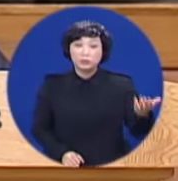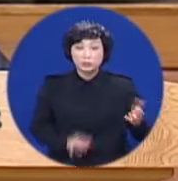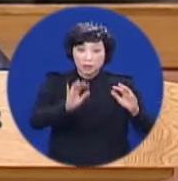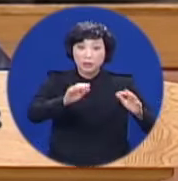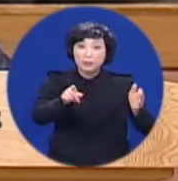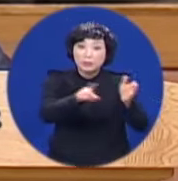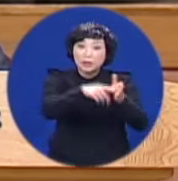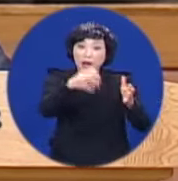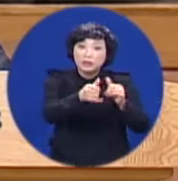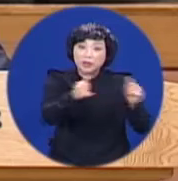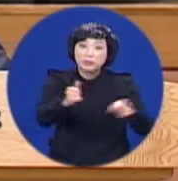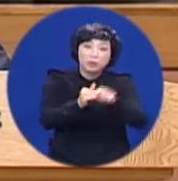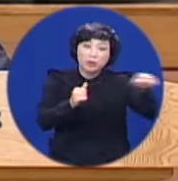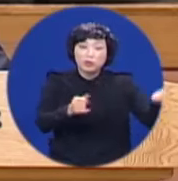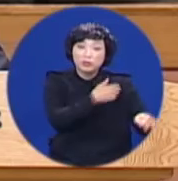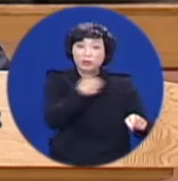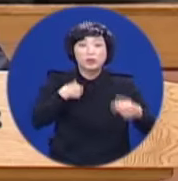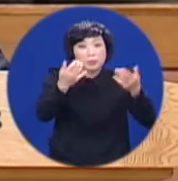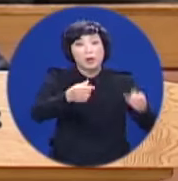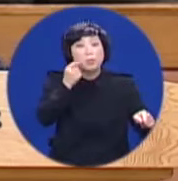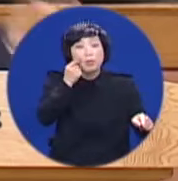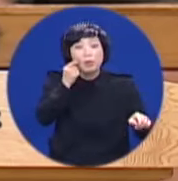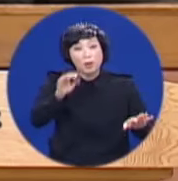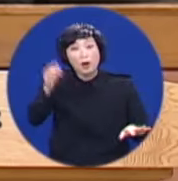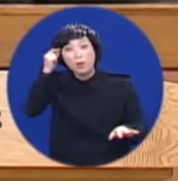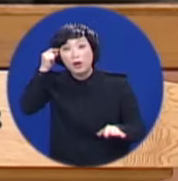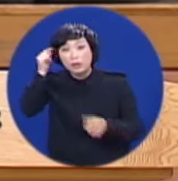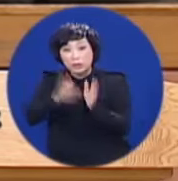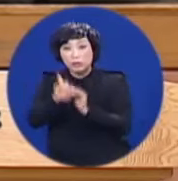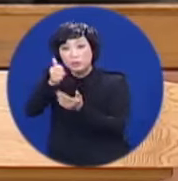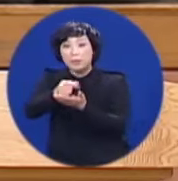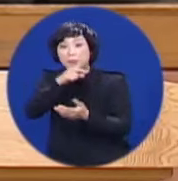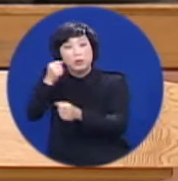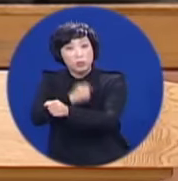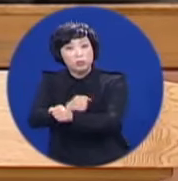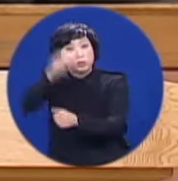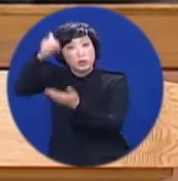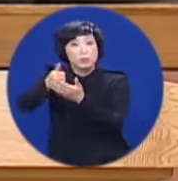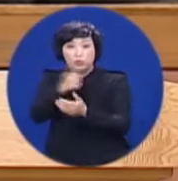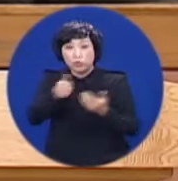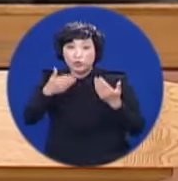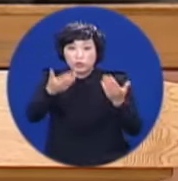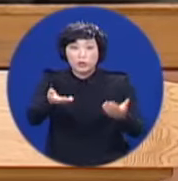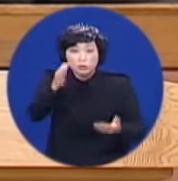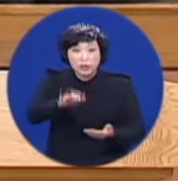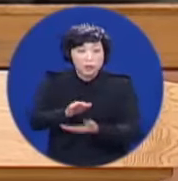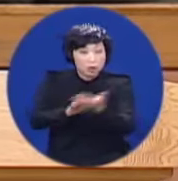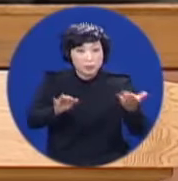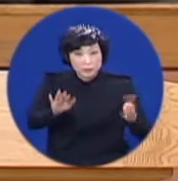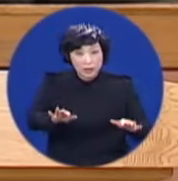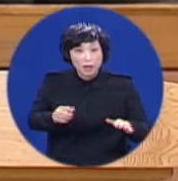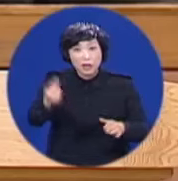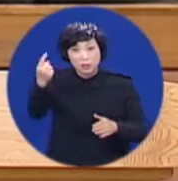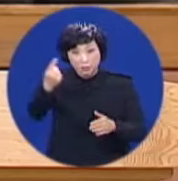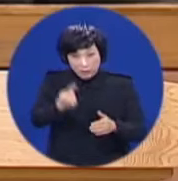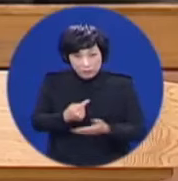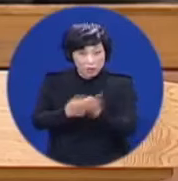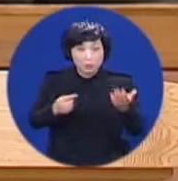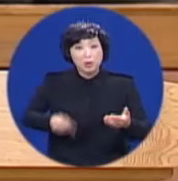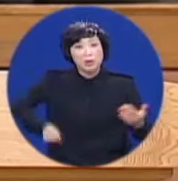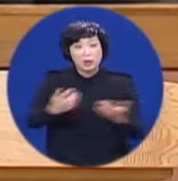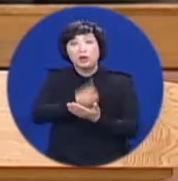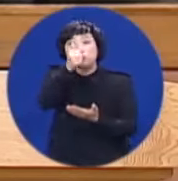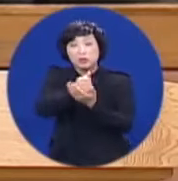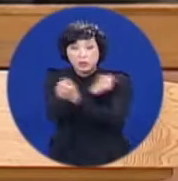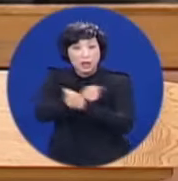받지 못한다. 예수의 피의 공로를 성령이 소개했는데 이것이 먼저 와서 회개하고 제사 받지